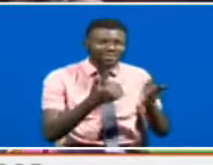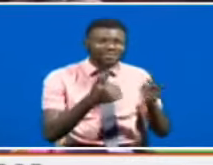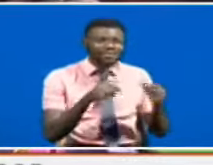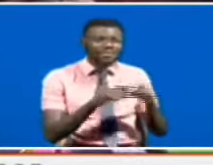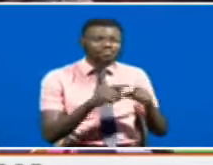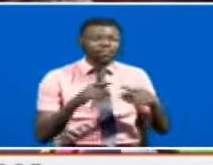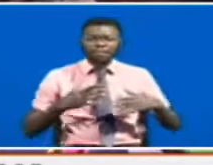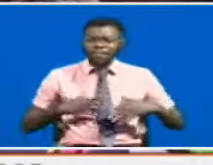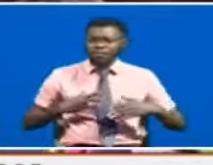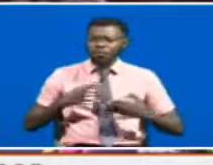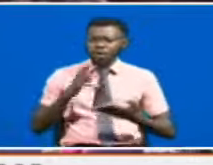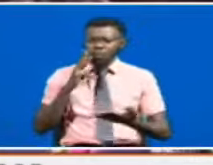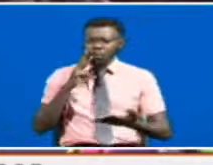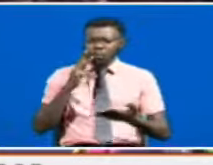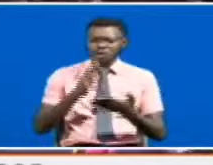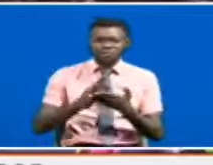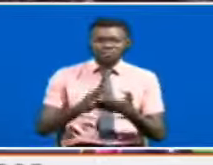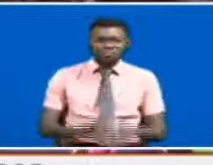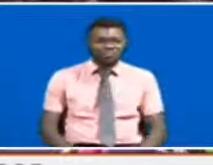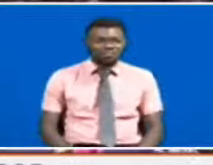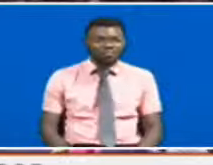eyewitnesses.